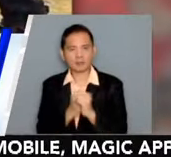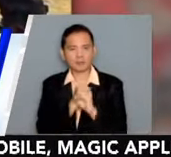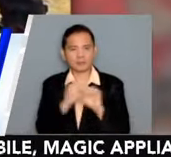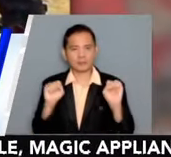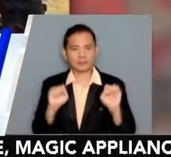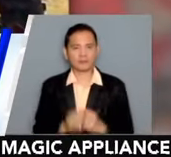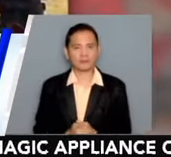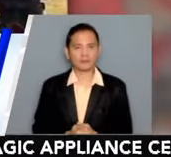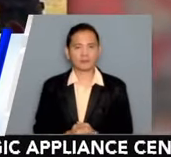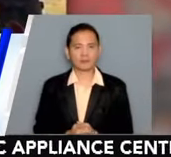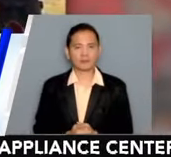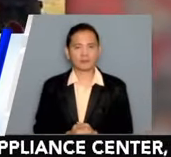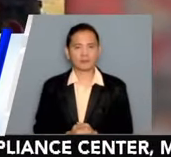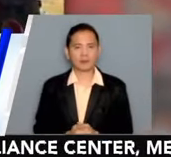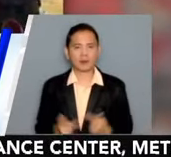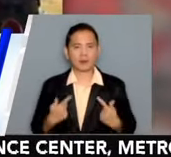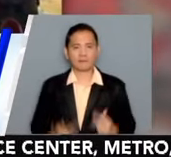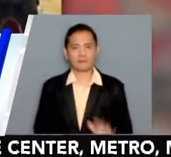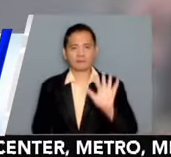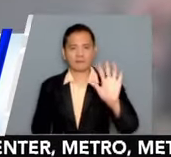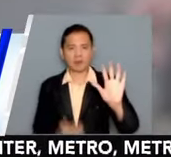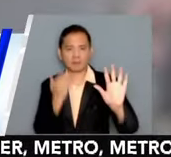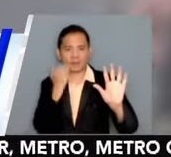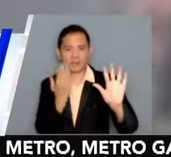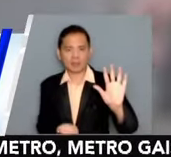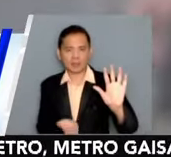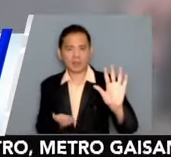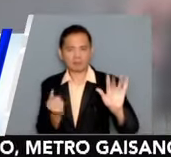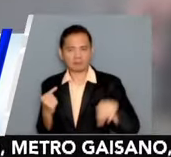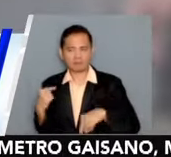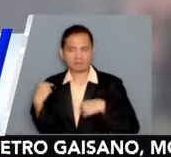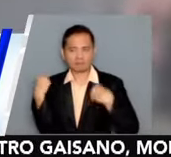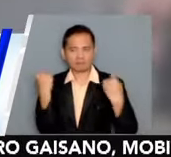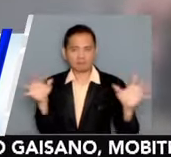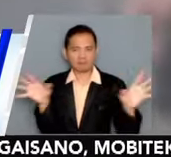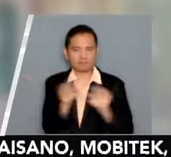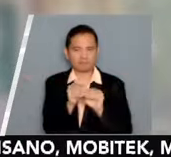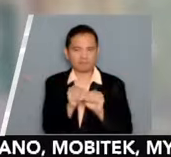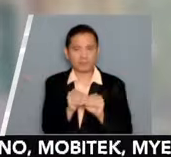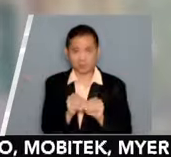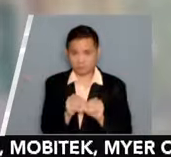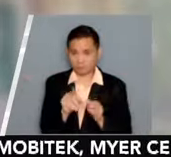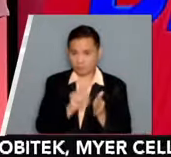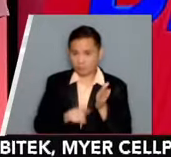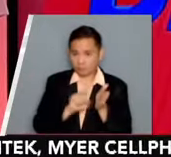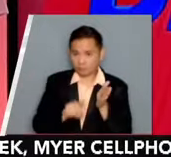5 ang patay sa insidente. Hindi pa matukoy ang sanhi ng apoy.